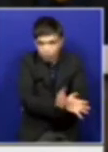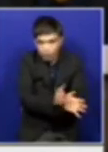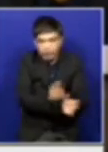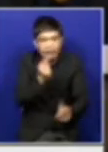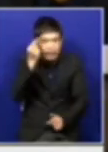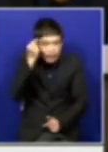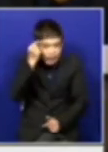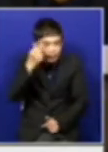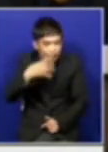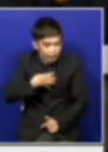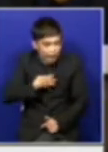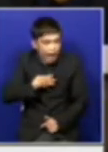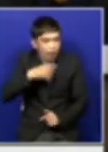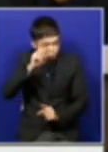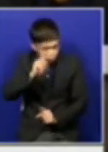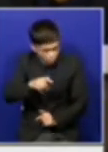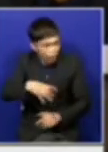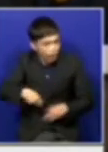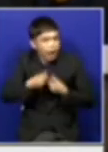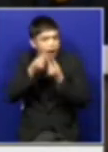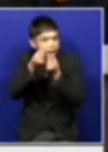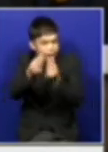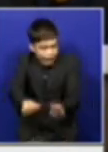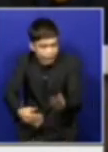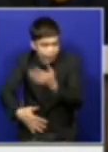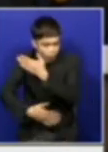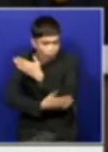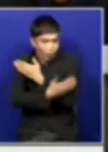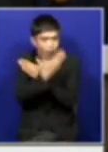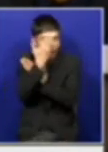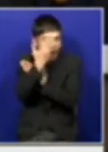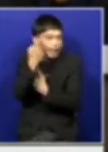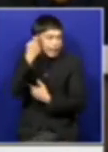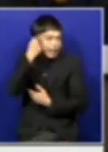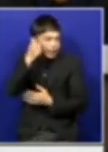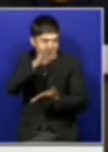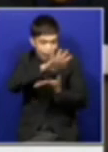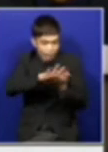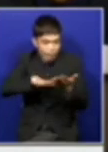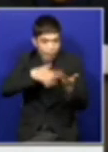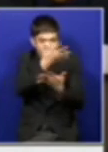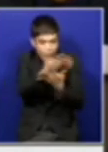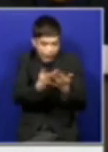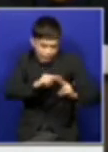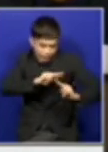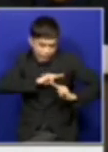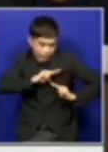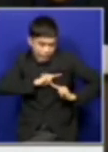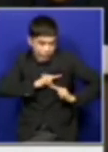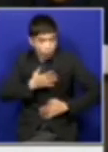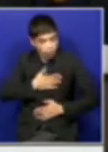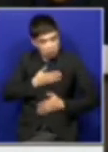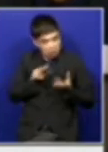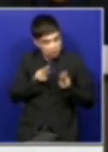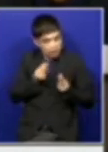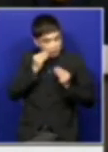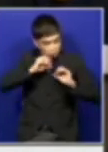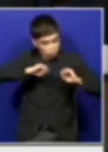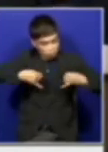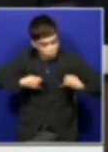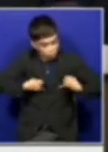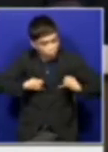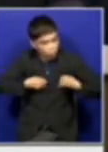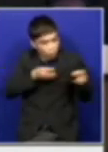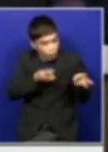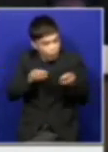ให้เขาได้ออกแบบเองบ้างให้เขาได้วางแผนเองว่าในที่ดินของเขานั้นควรที่จะขุดส